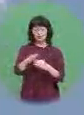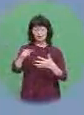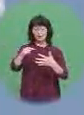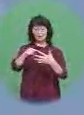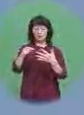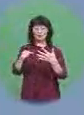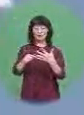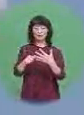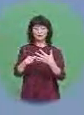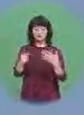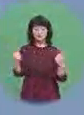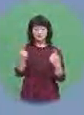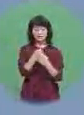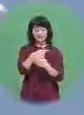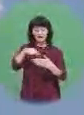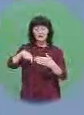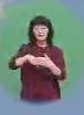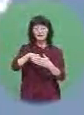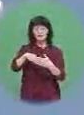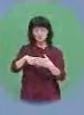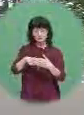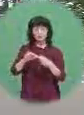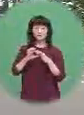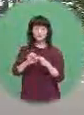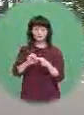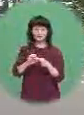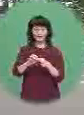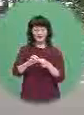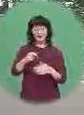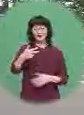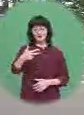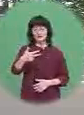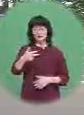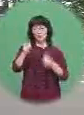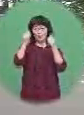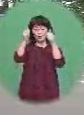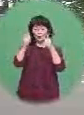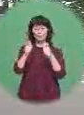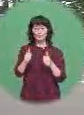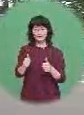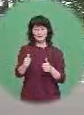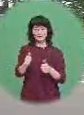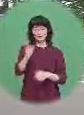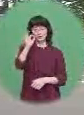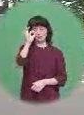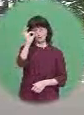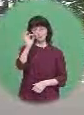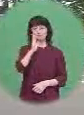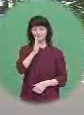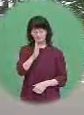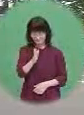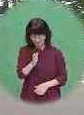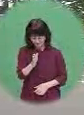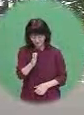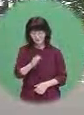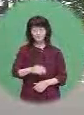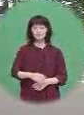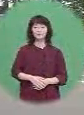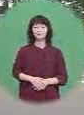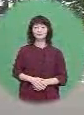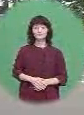の5類感染症以降に伴う変更点について詳しくは郡山市のウェブサイトをご覧